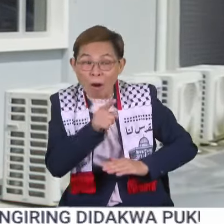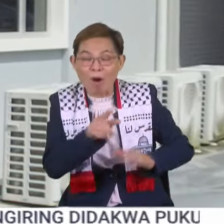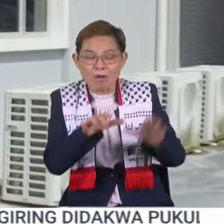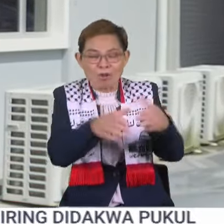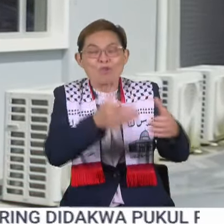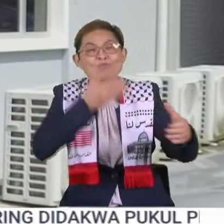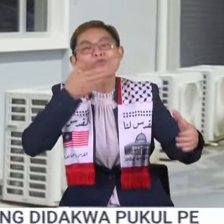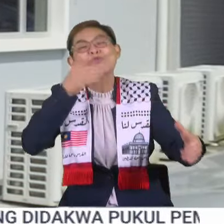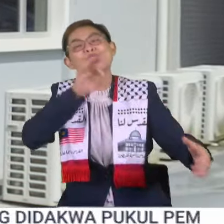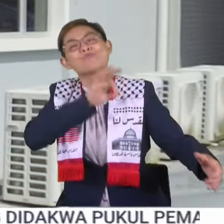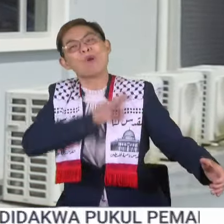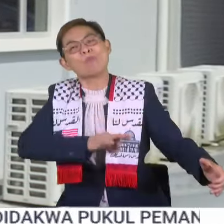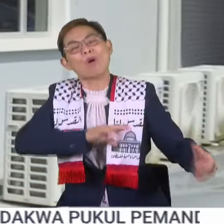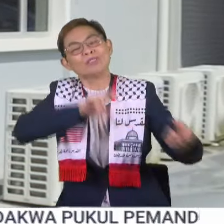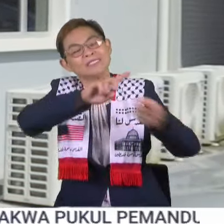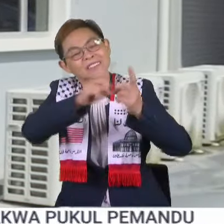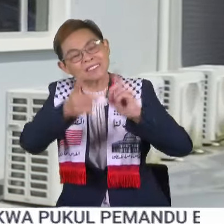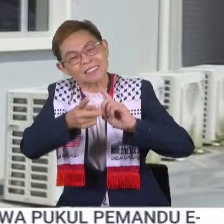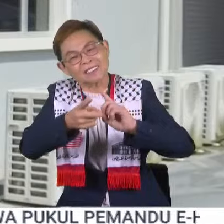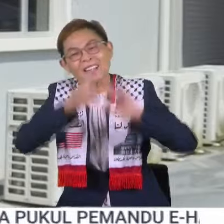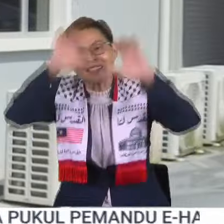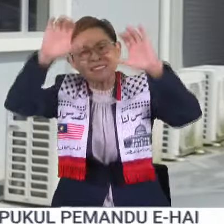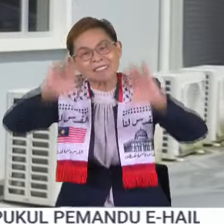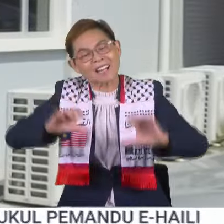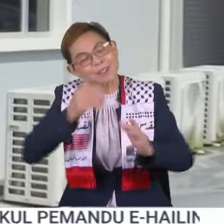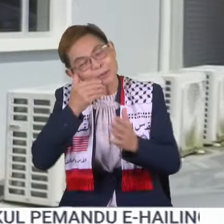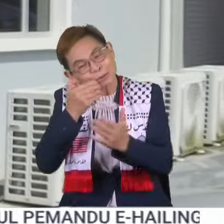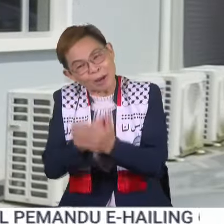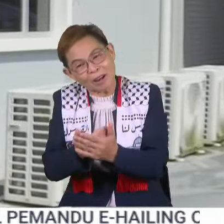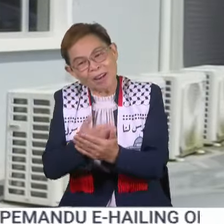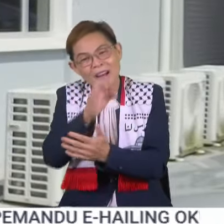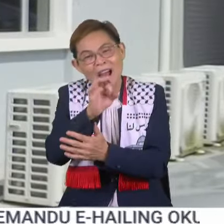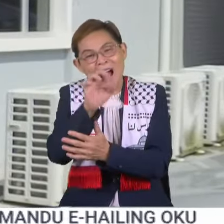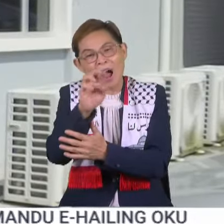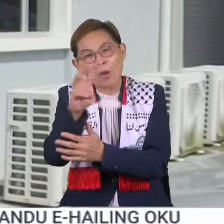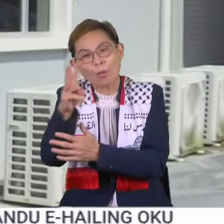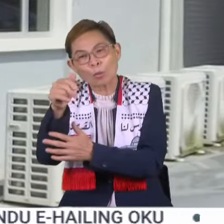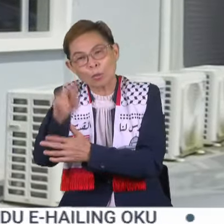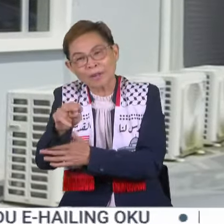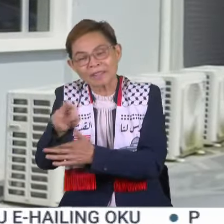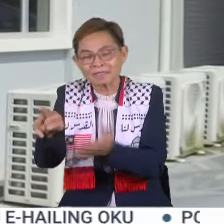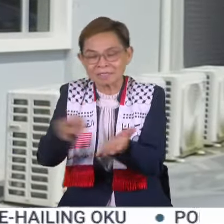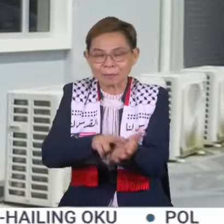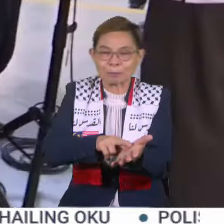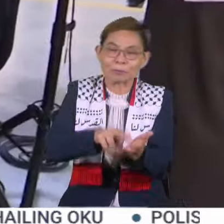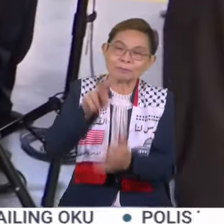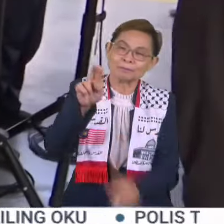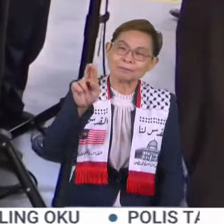memanfaatkan digitalisasi dalam cara yang baik. Erwin Zaid, RTM.